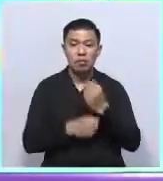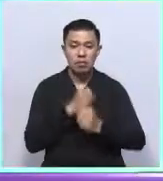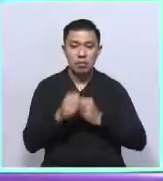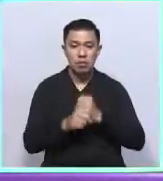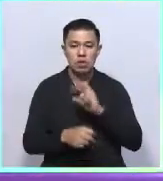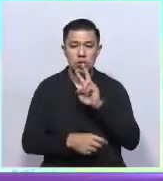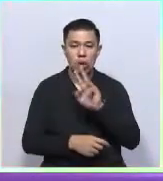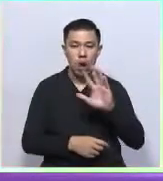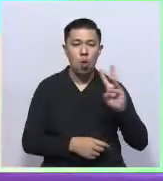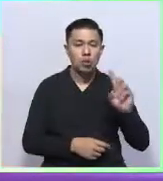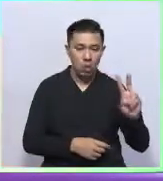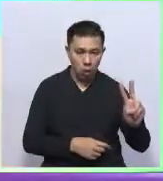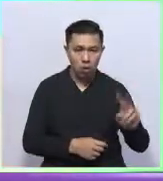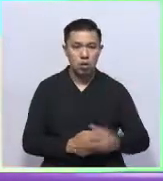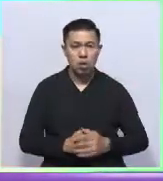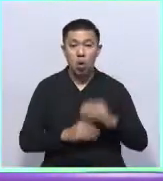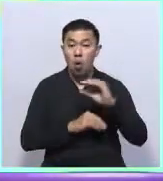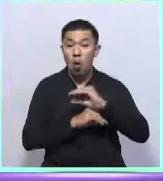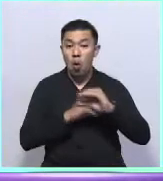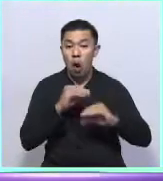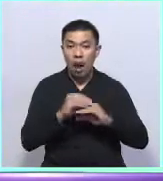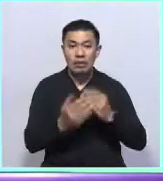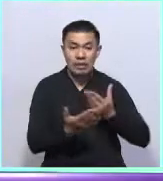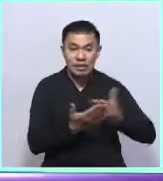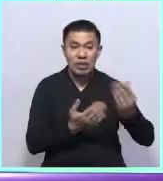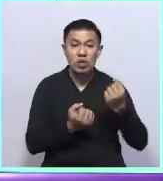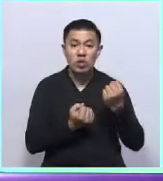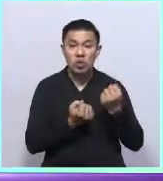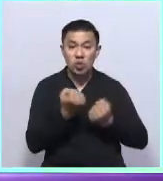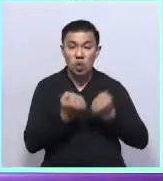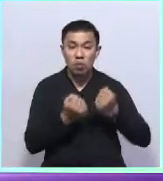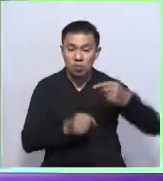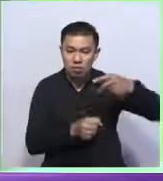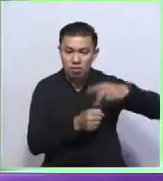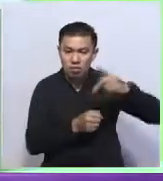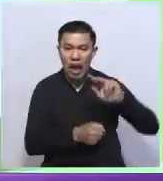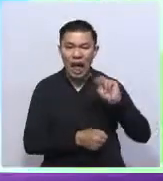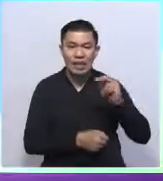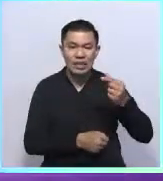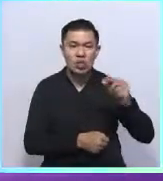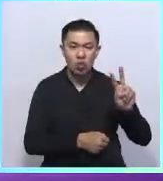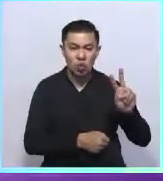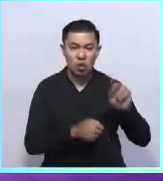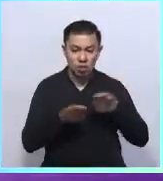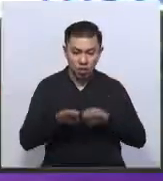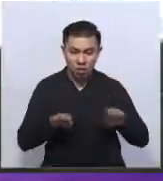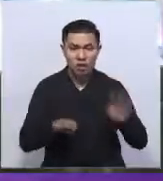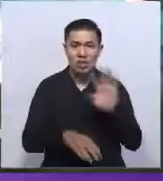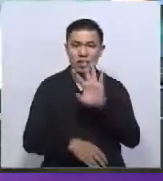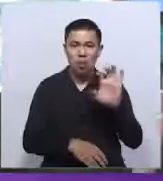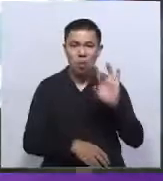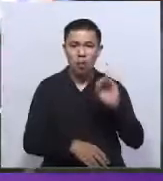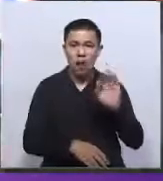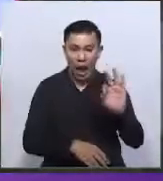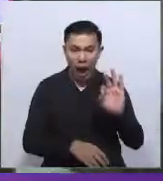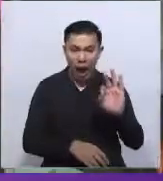2562ส่วนความคืบหน้าโครงการจัดหารถโดยสารใช้เชื้อเพลิงธรรมชาติหรือว่า NGV 489คันโดยวิ